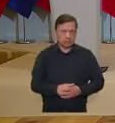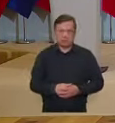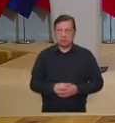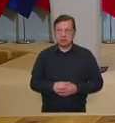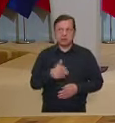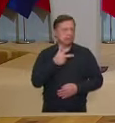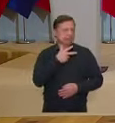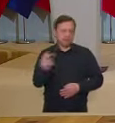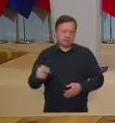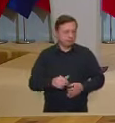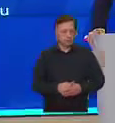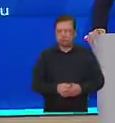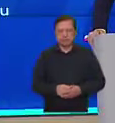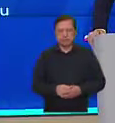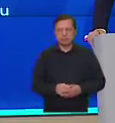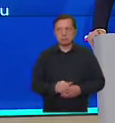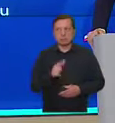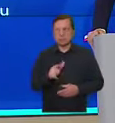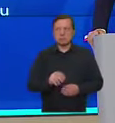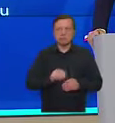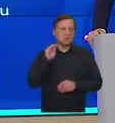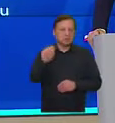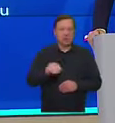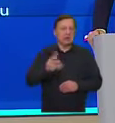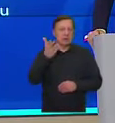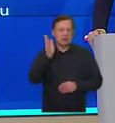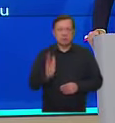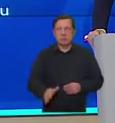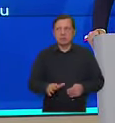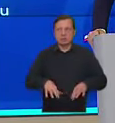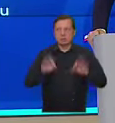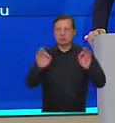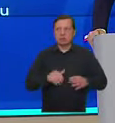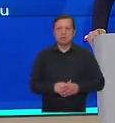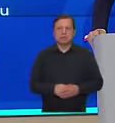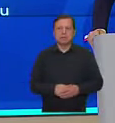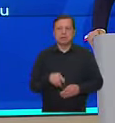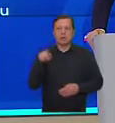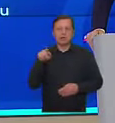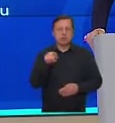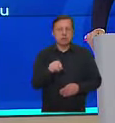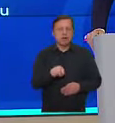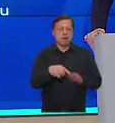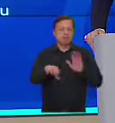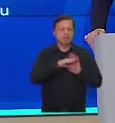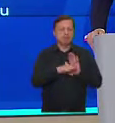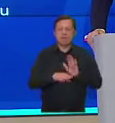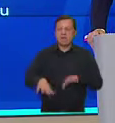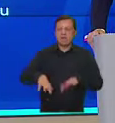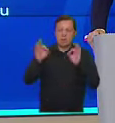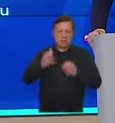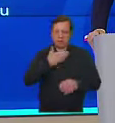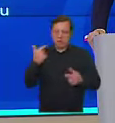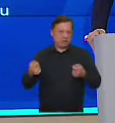Nie oznacza odłożenia wyborów na późniejszy termin. To ta regulacja nie ma nic wspólnego z odłożeniem